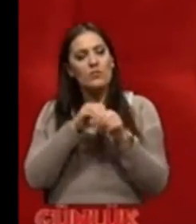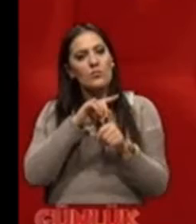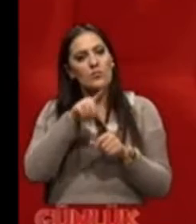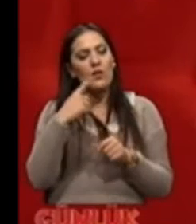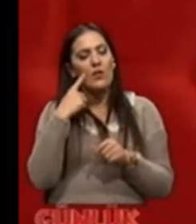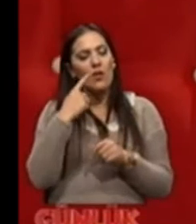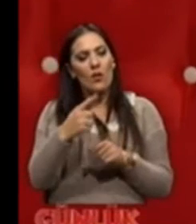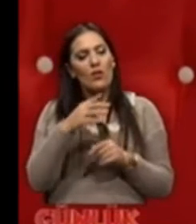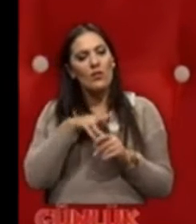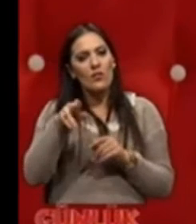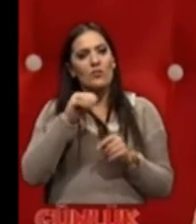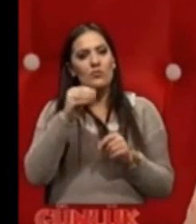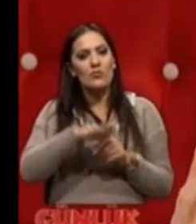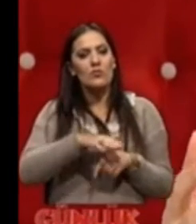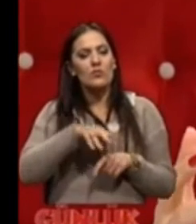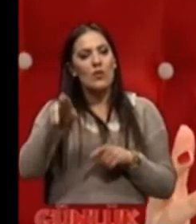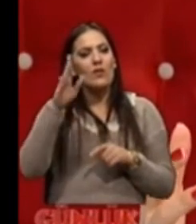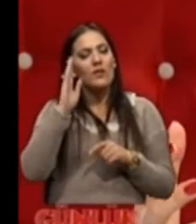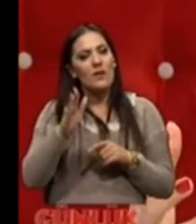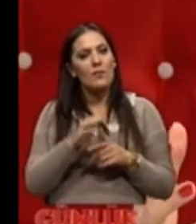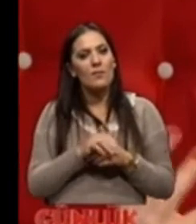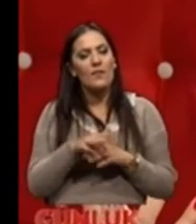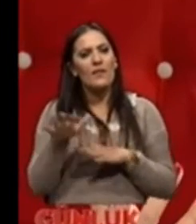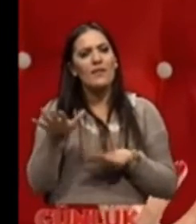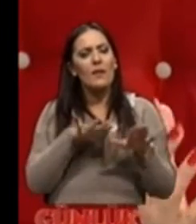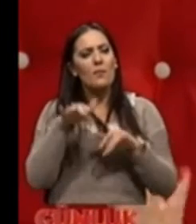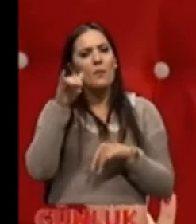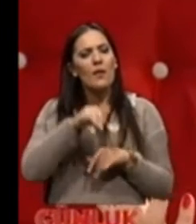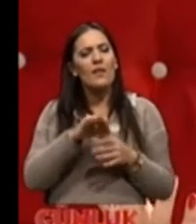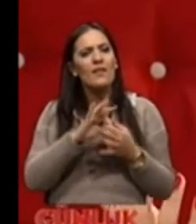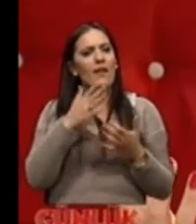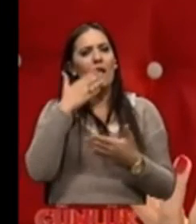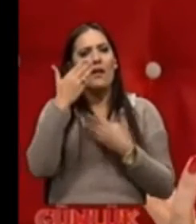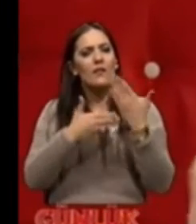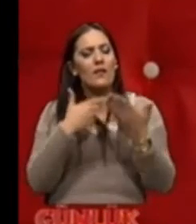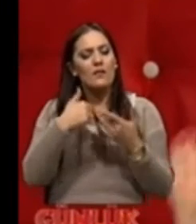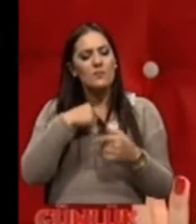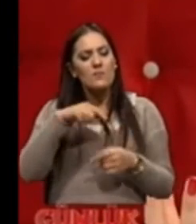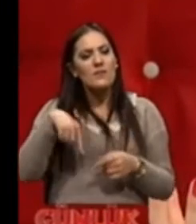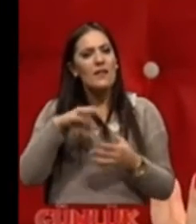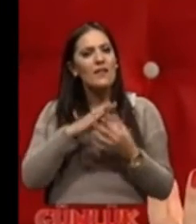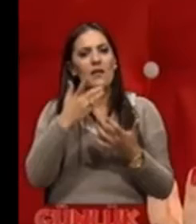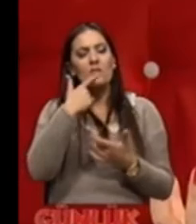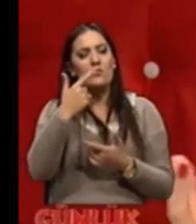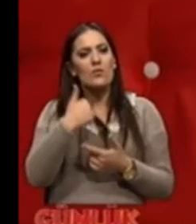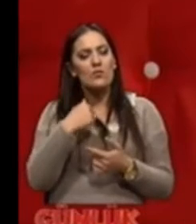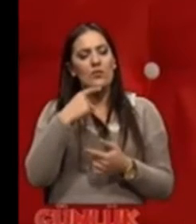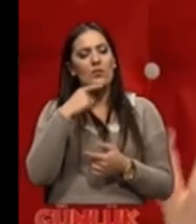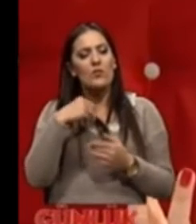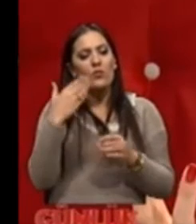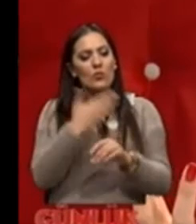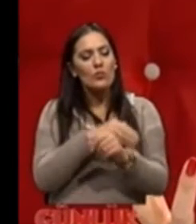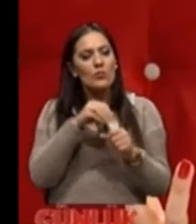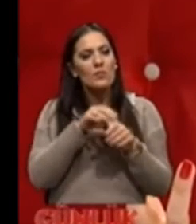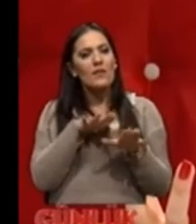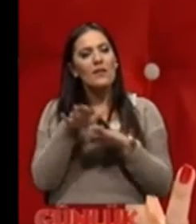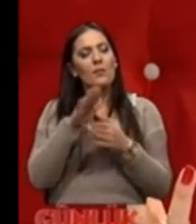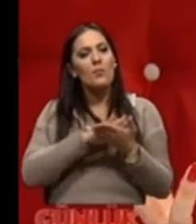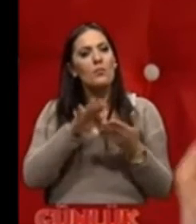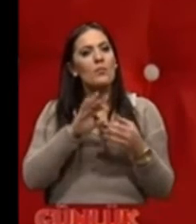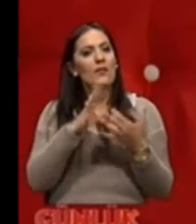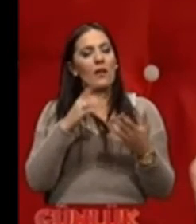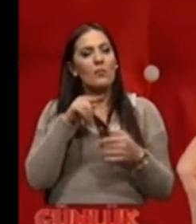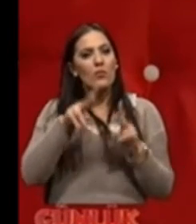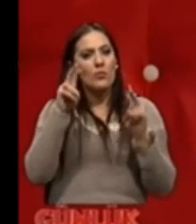doğru geçelim evet, olur mu? Çocuklara doğru gidelim. Deprem hakkında ne anlatacaksınız bize? Ne söyleyeceksiniz? Yurdumuzda deprem durumu nedir?